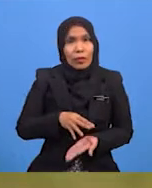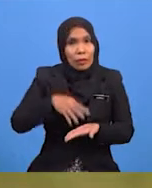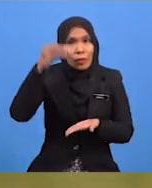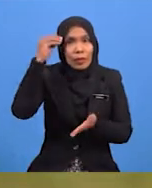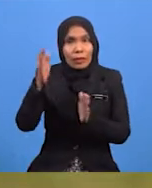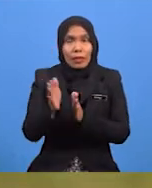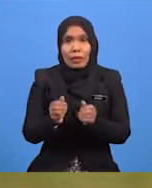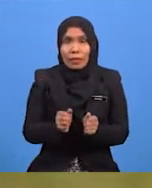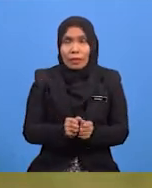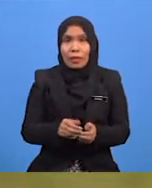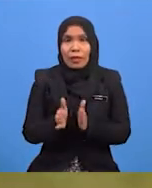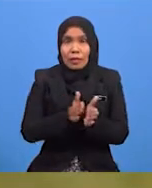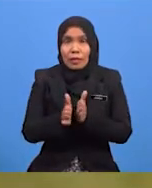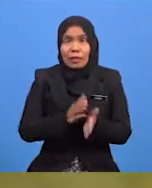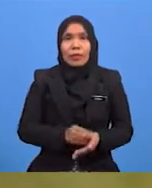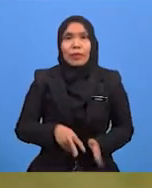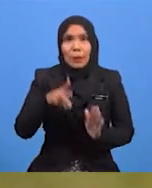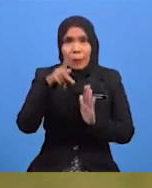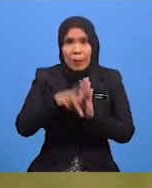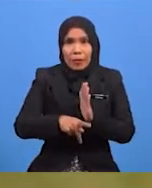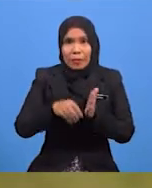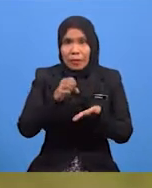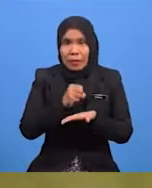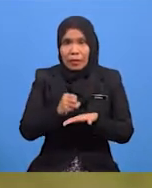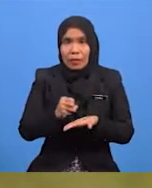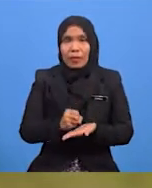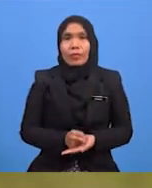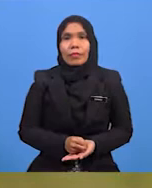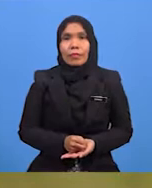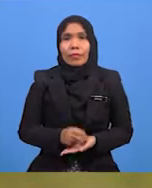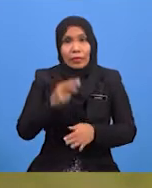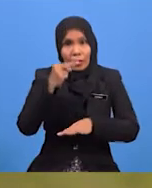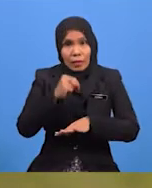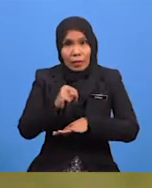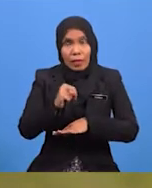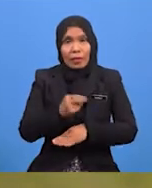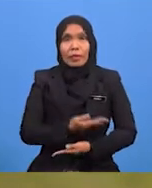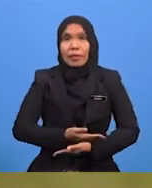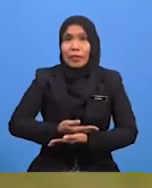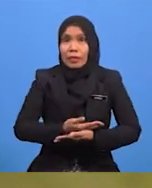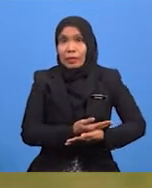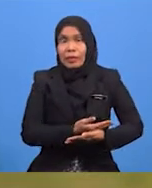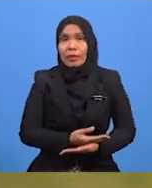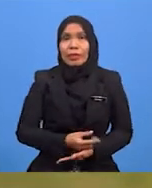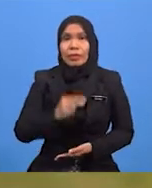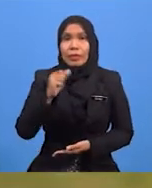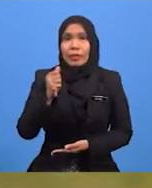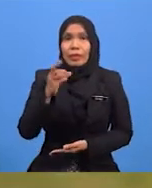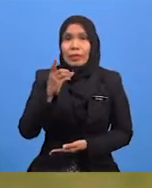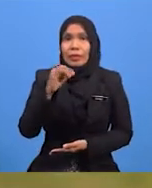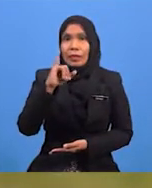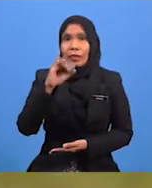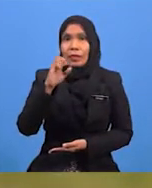kekecewaan. Penyajak turut menasihati anak gadisnya agar pandai membawa